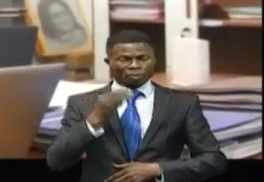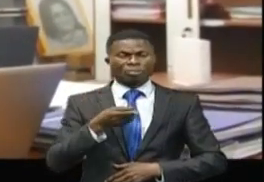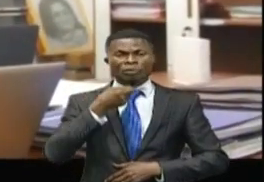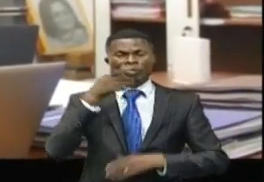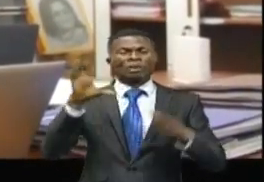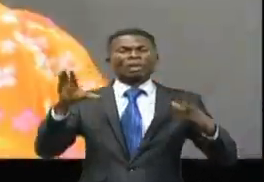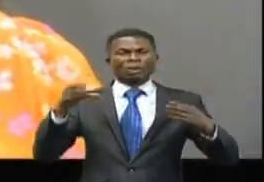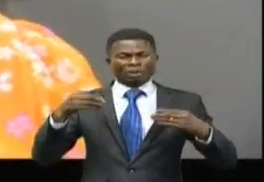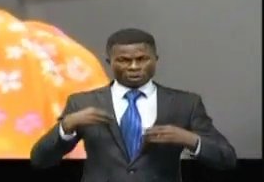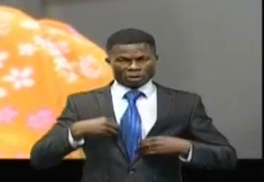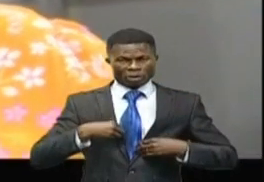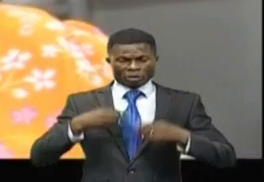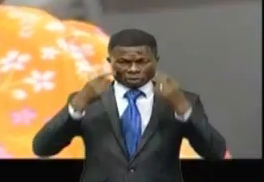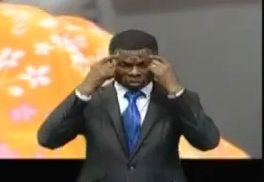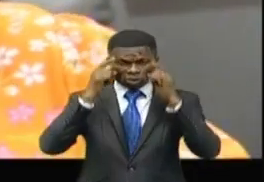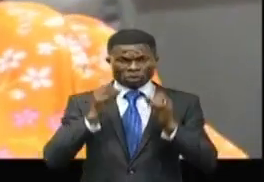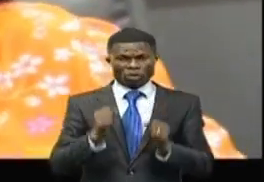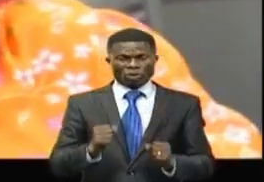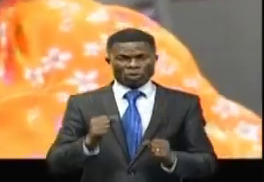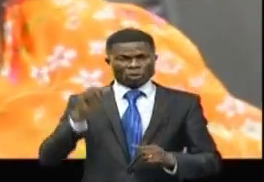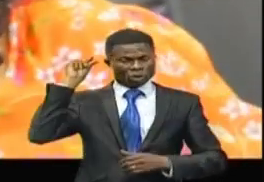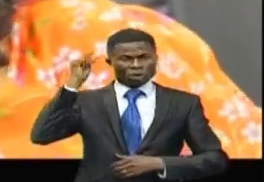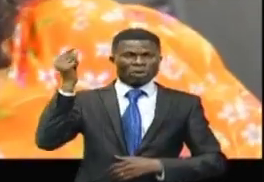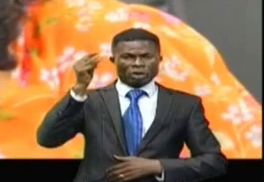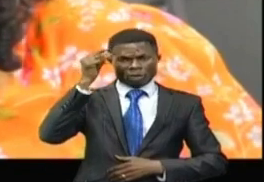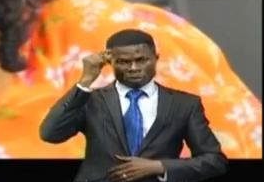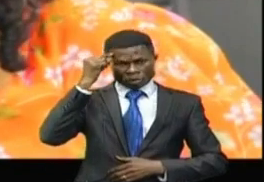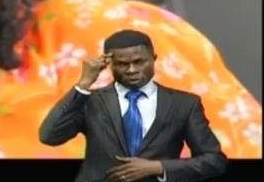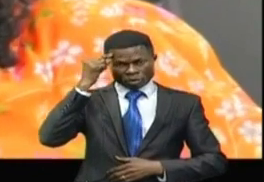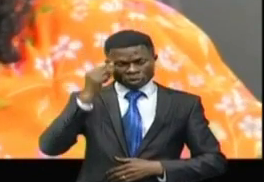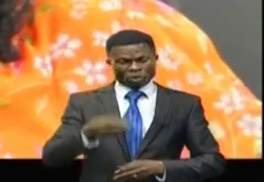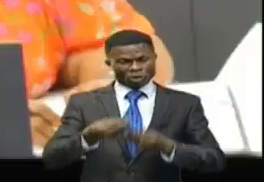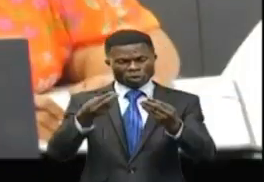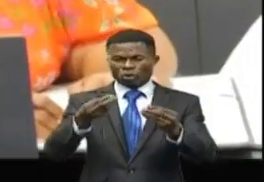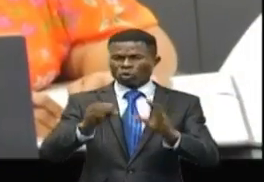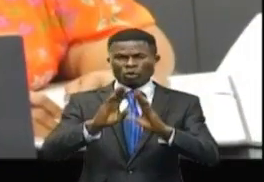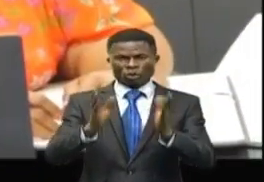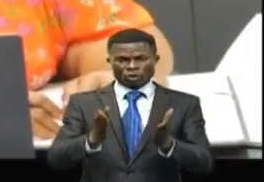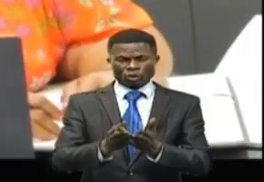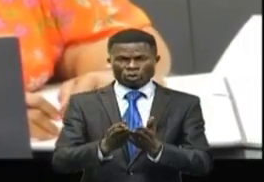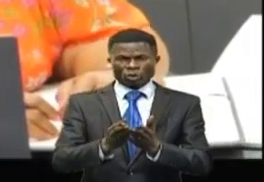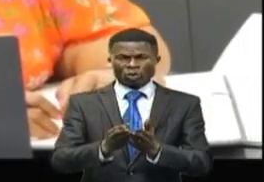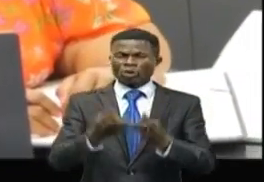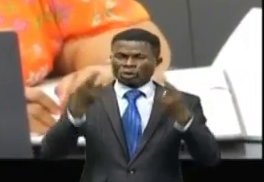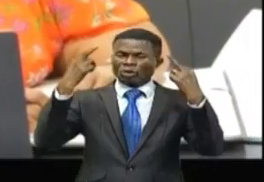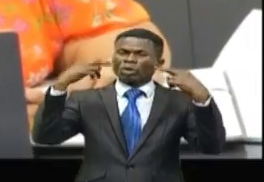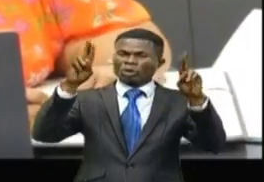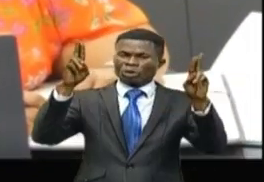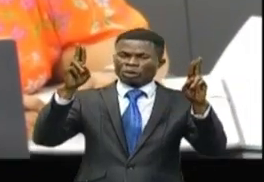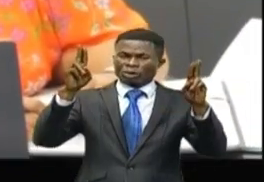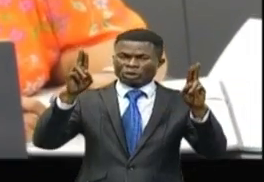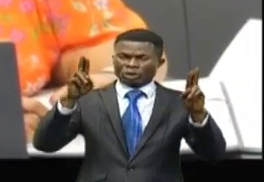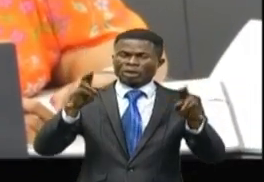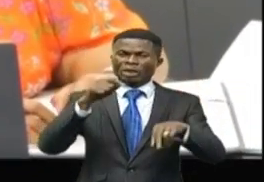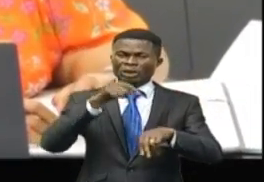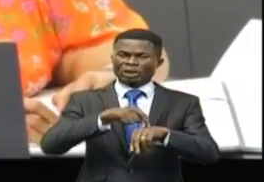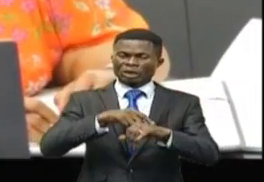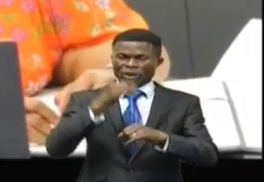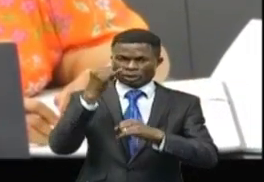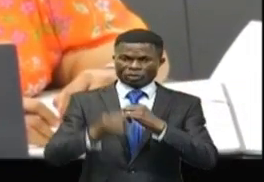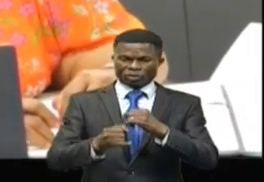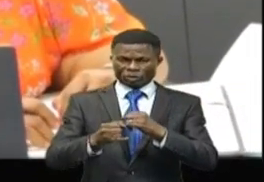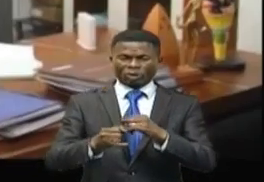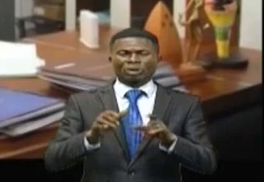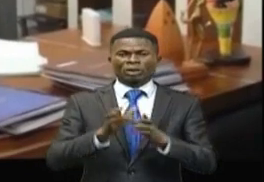la détermination du gouvernement à tout mettre en oeuvre pour tenir le pari du délai concomitamment